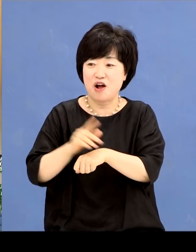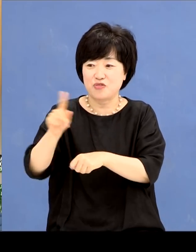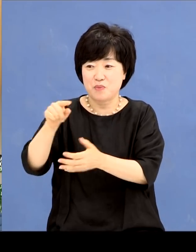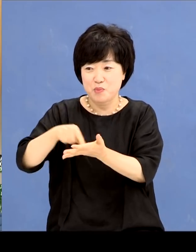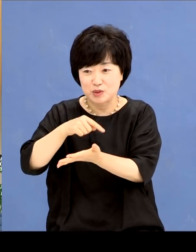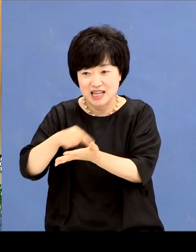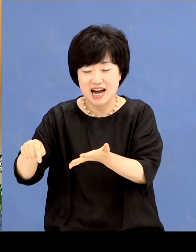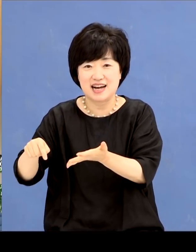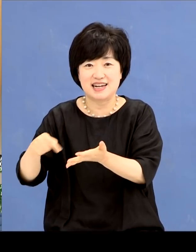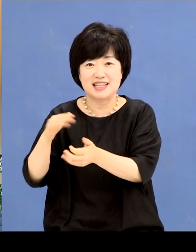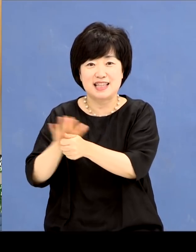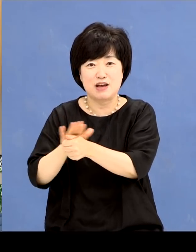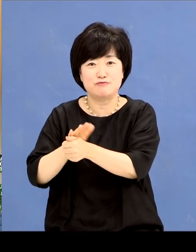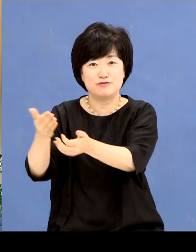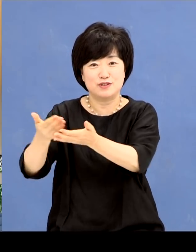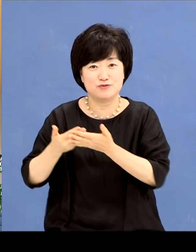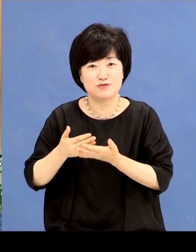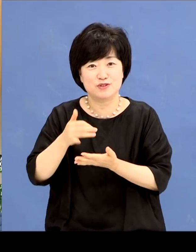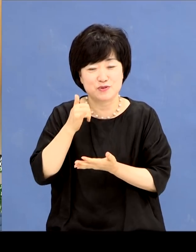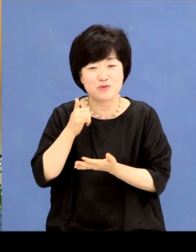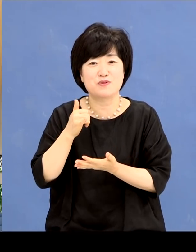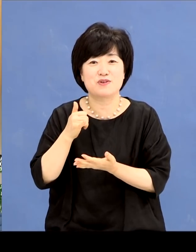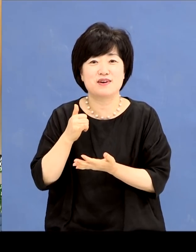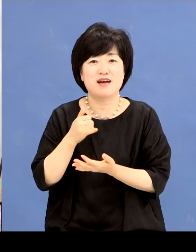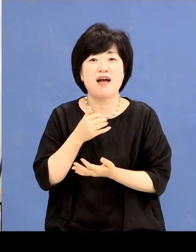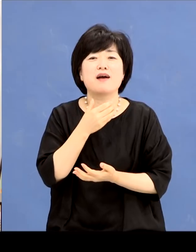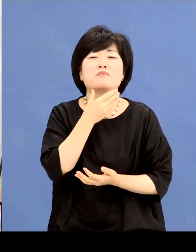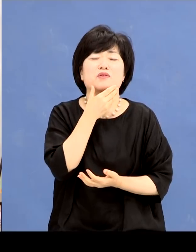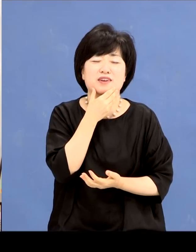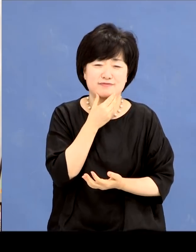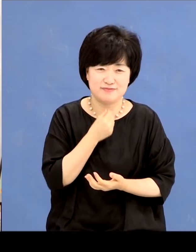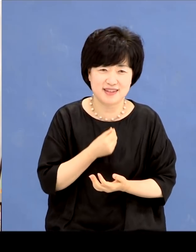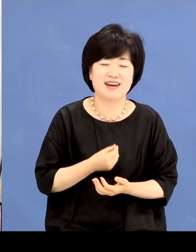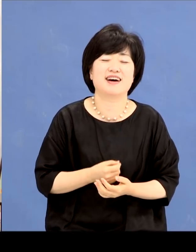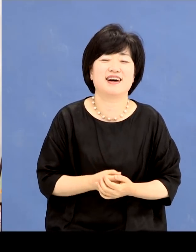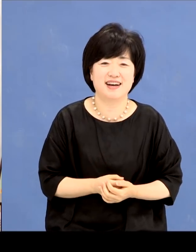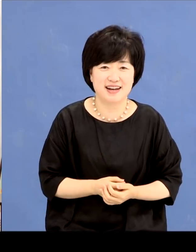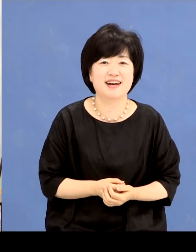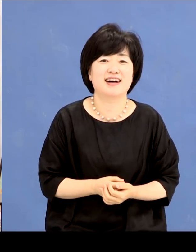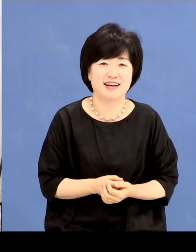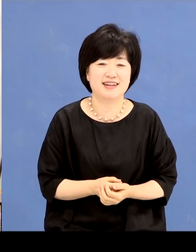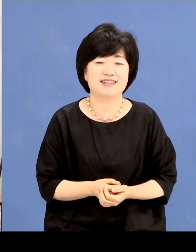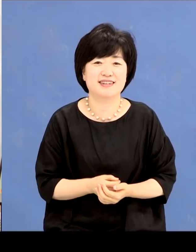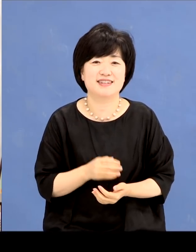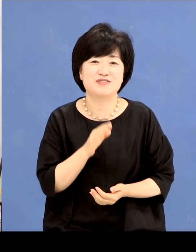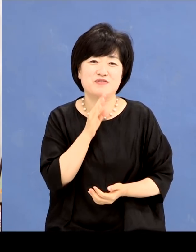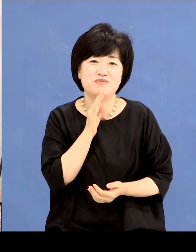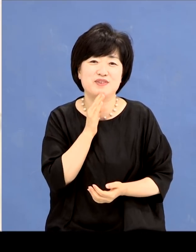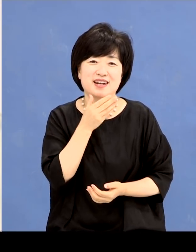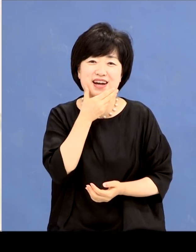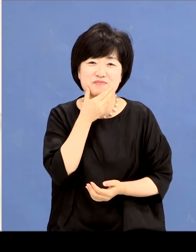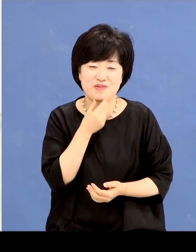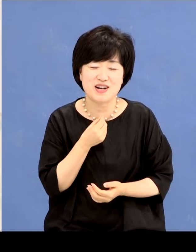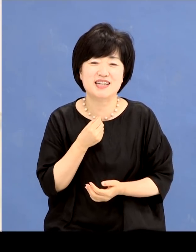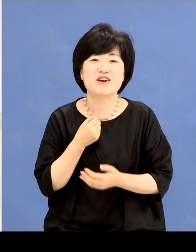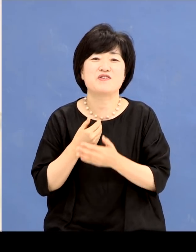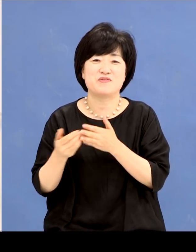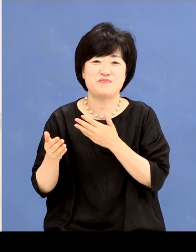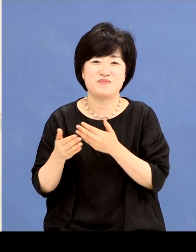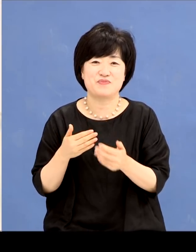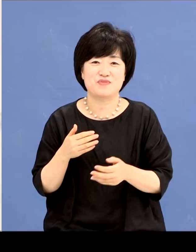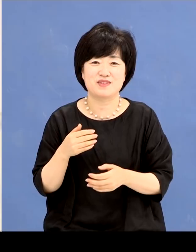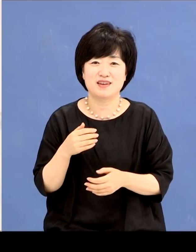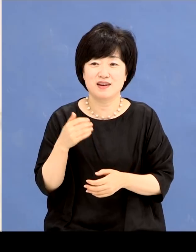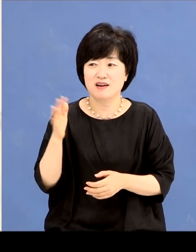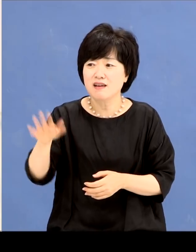어떤 보상과 대우가 있고 저 그런 너무 칭찬들이 행복하셨겠다. 그 있고 너무 순간이. 행복했어요. 네. 예. 그때의 경험들은요 저한테는